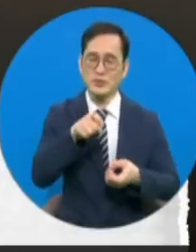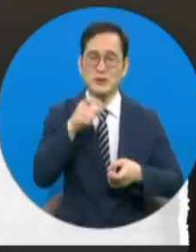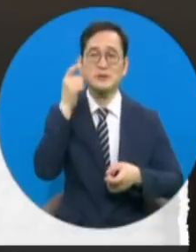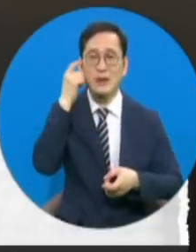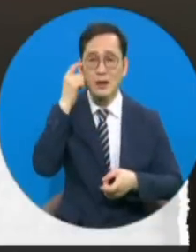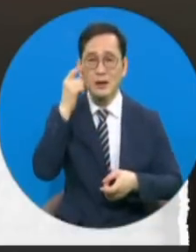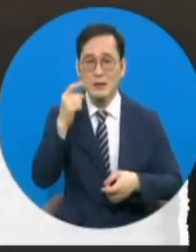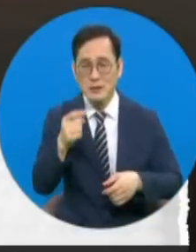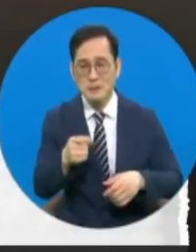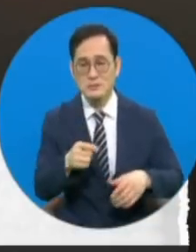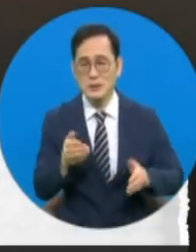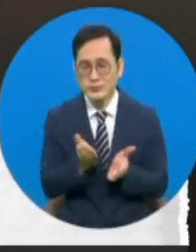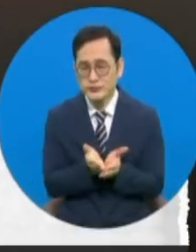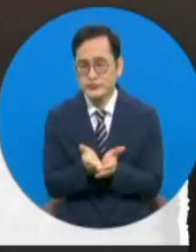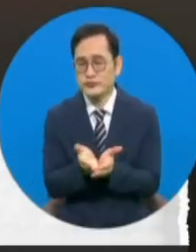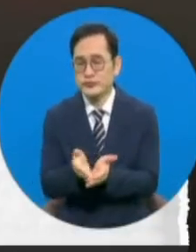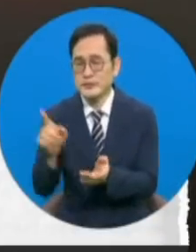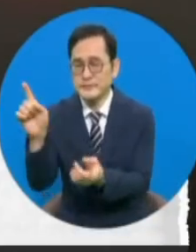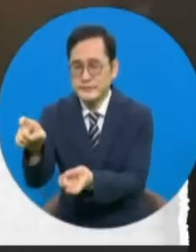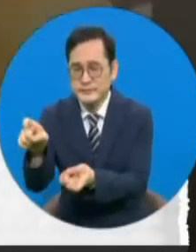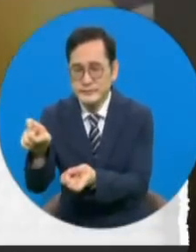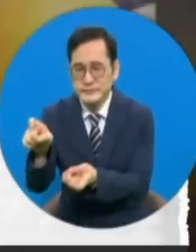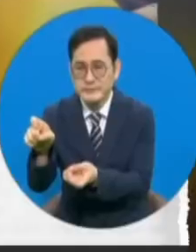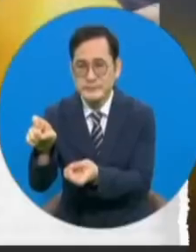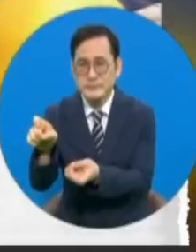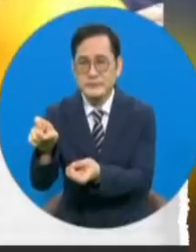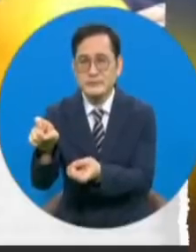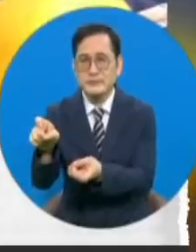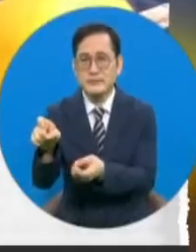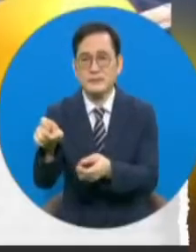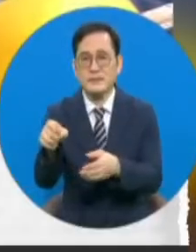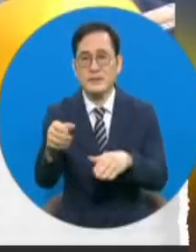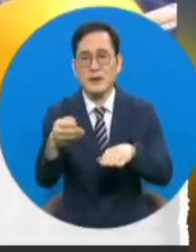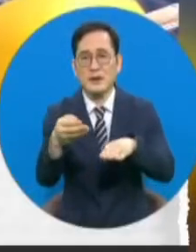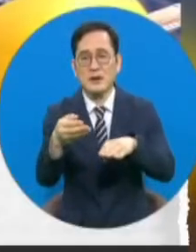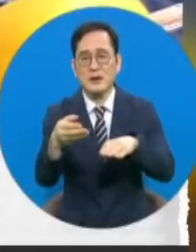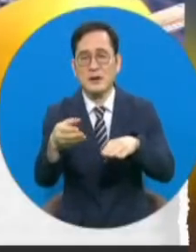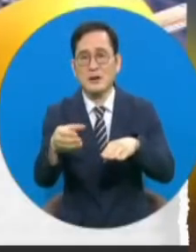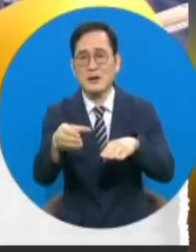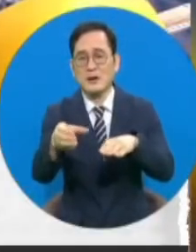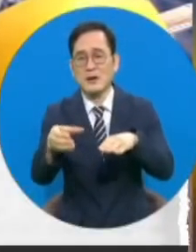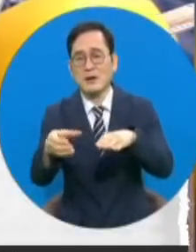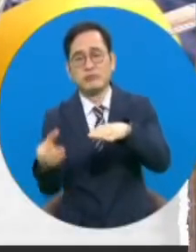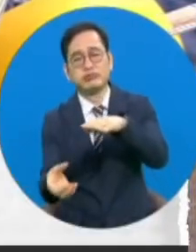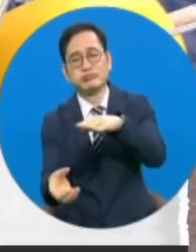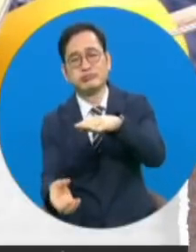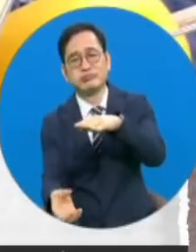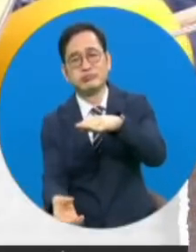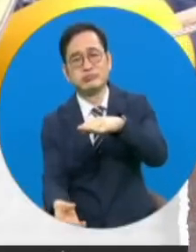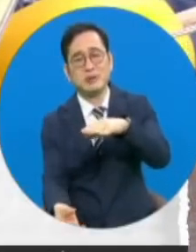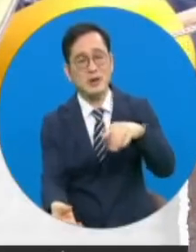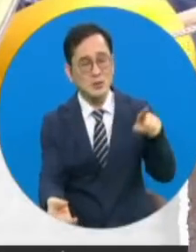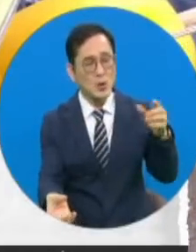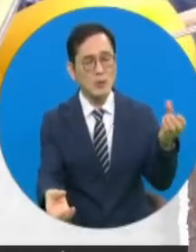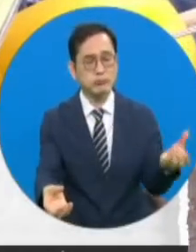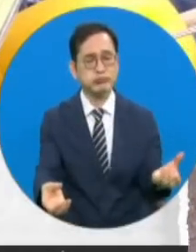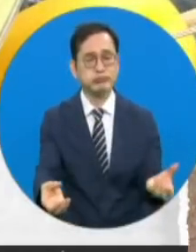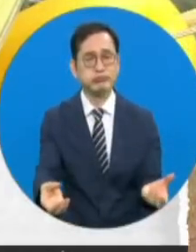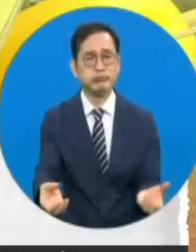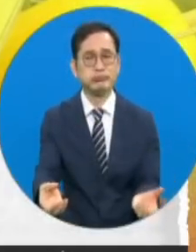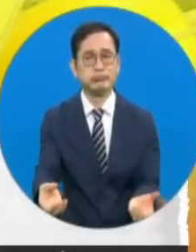봤는데 막상 실제 작업을 해보니까 15m라고 하는게 어마어마크거든요 또 그게 이제 물 밑에도 부품이